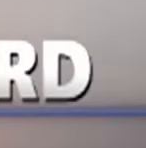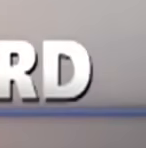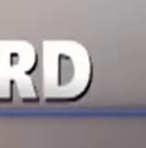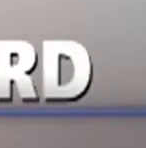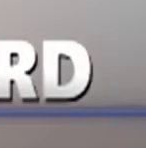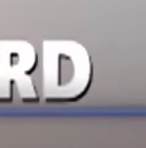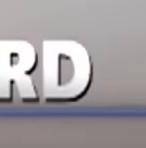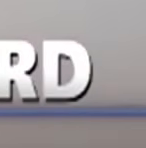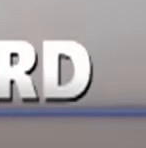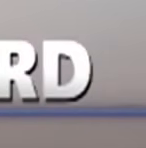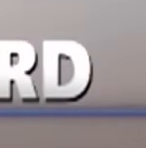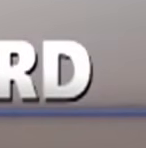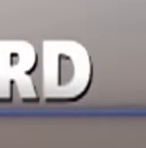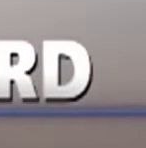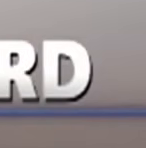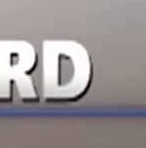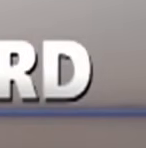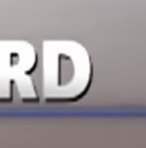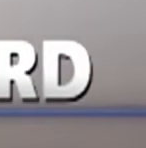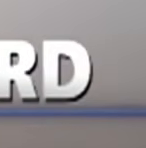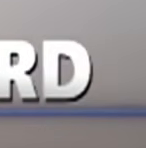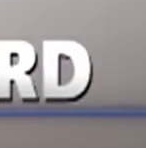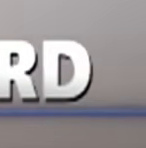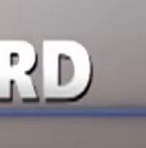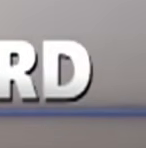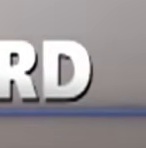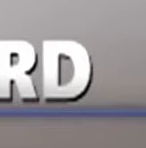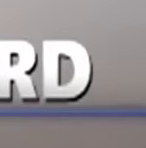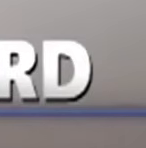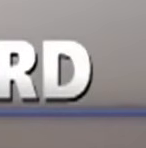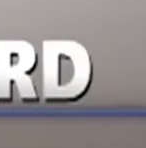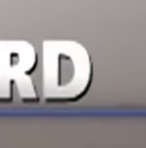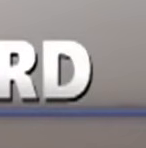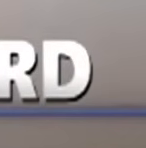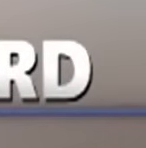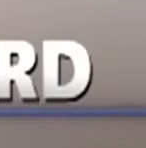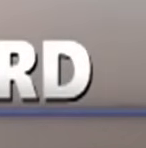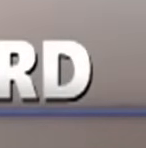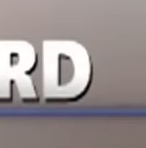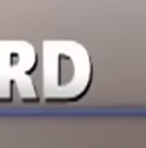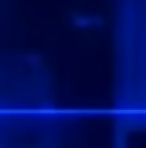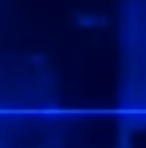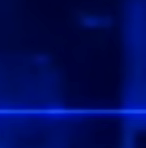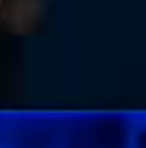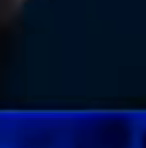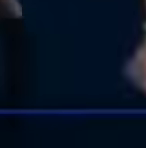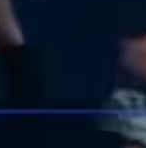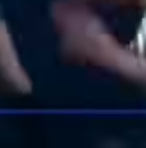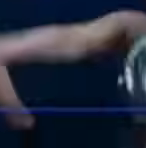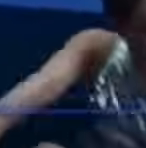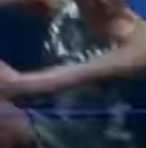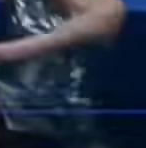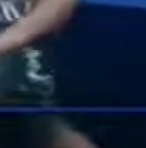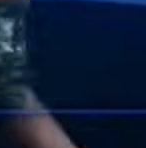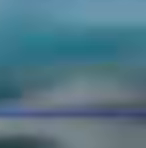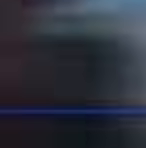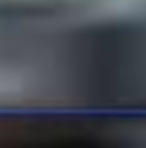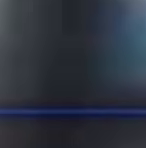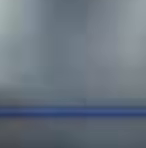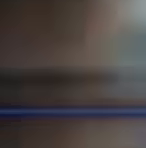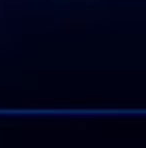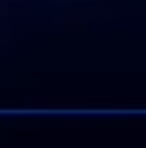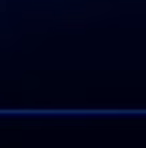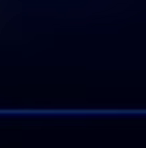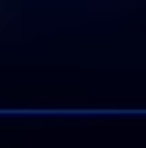Isang daang talampakang billboard sa India bumagsak at nakapatay ng 14 na tao. At silipin